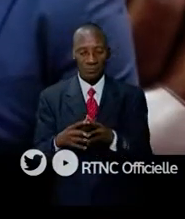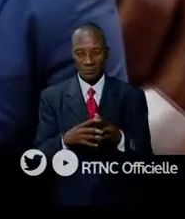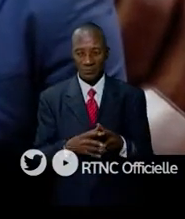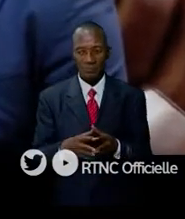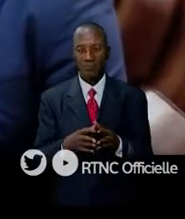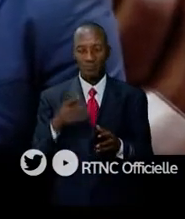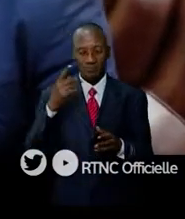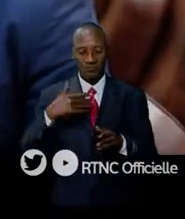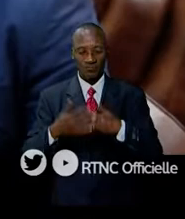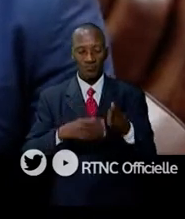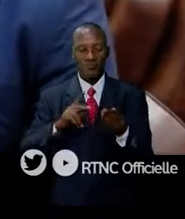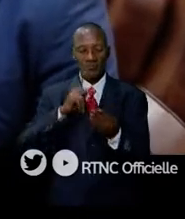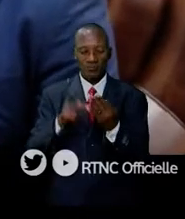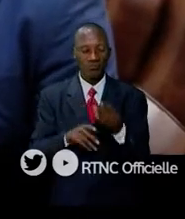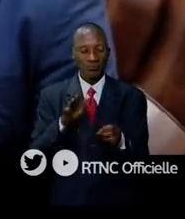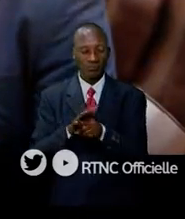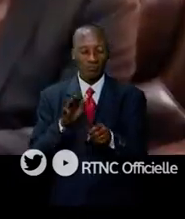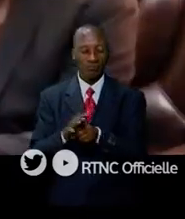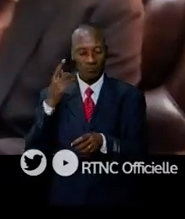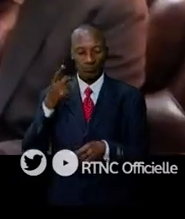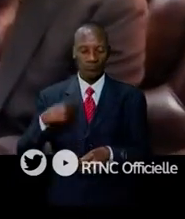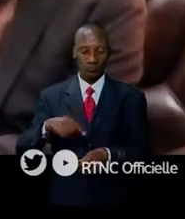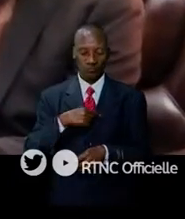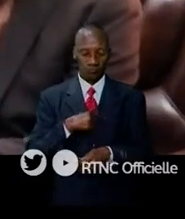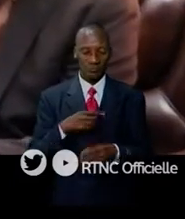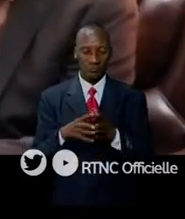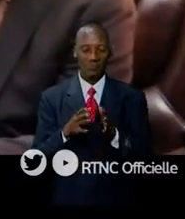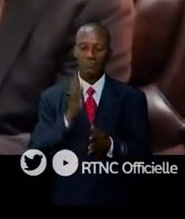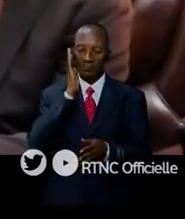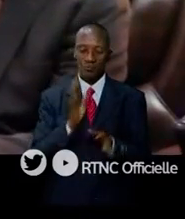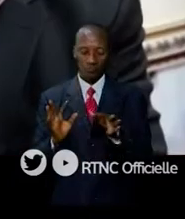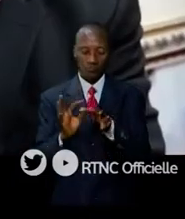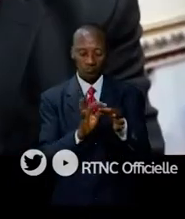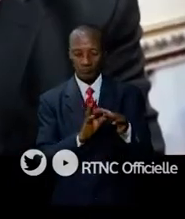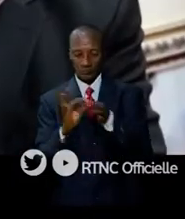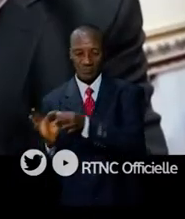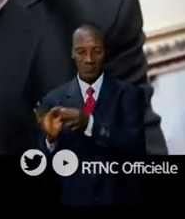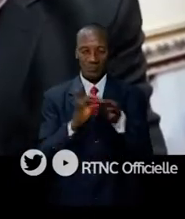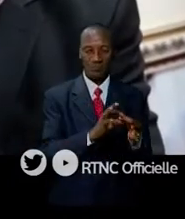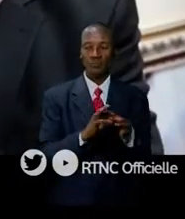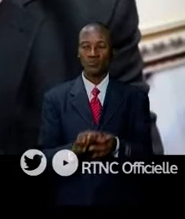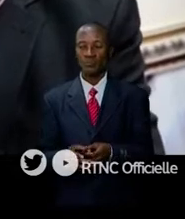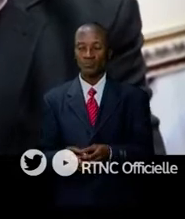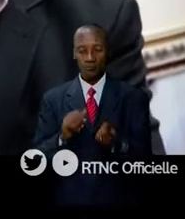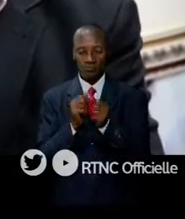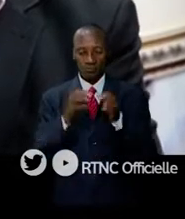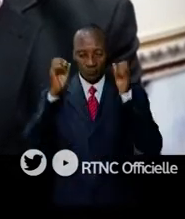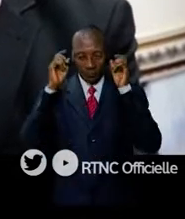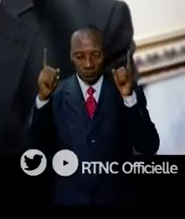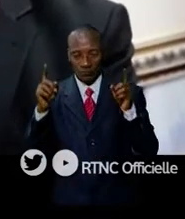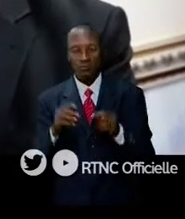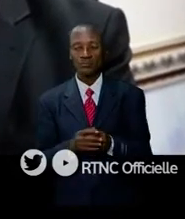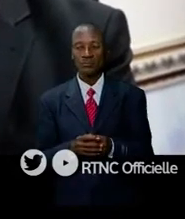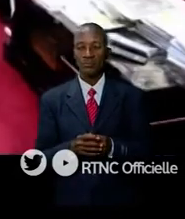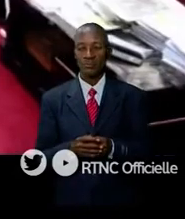de certains projets à intérêt commun à travers une coopération bilatérale. Il s'agit du secteur lié à l'éducation, la